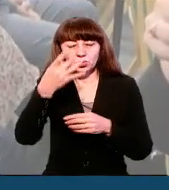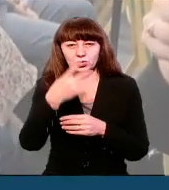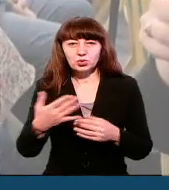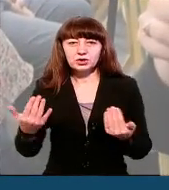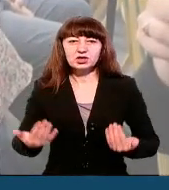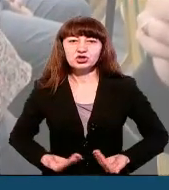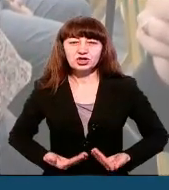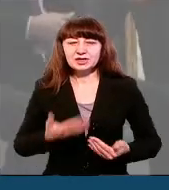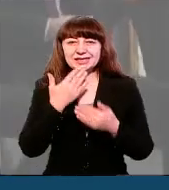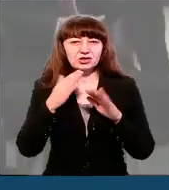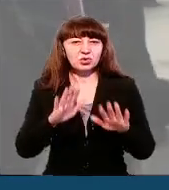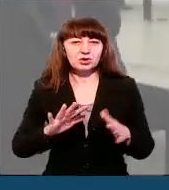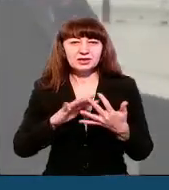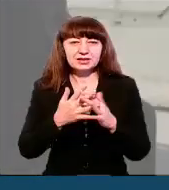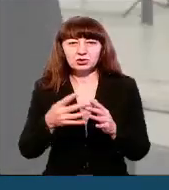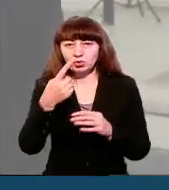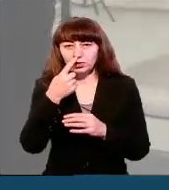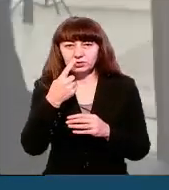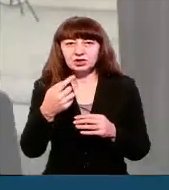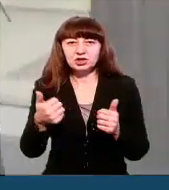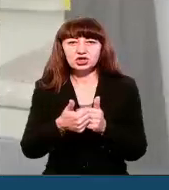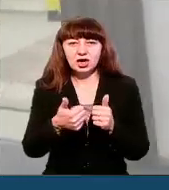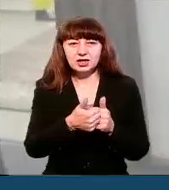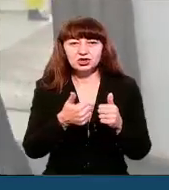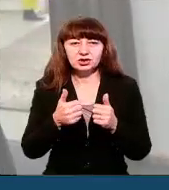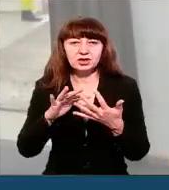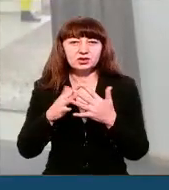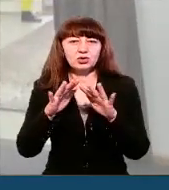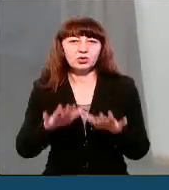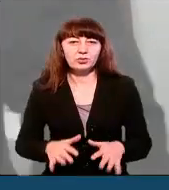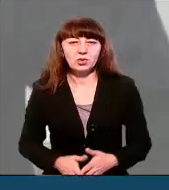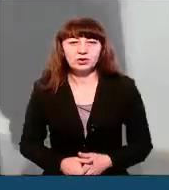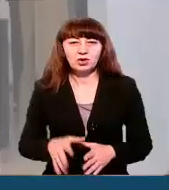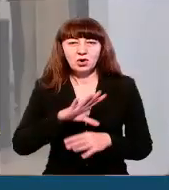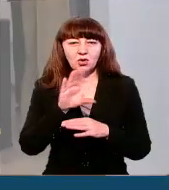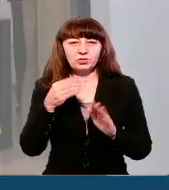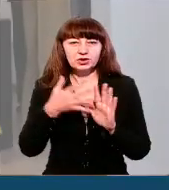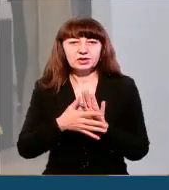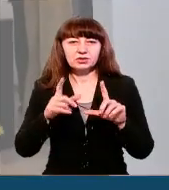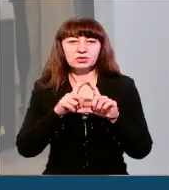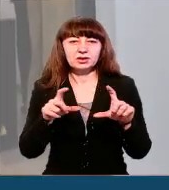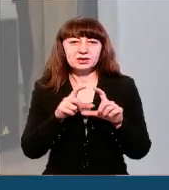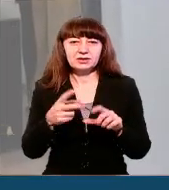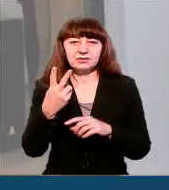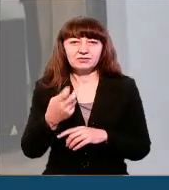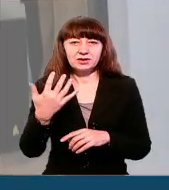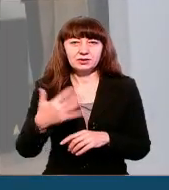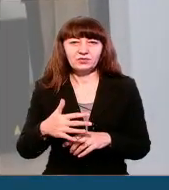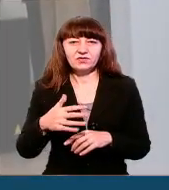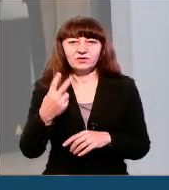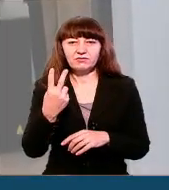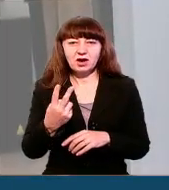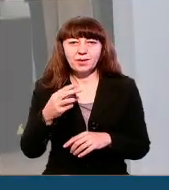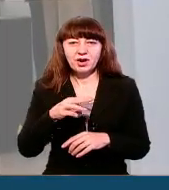өмірін жандандыруға ықпал етпек. Ғимараттың жалпы құны 252 миллион теңгені құрады. Нысан ішінде кітапхана, би алаңы, сондай-ақ